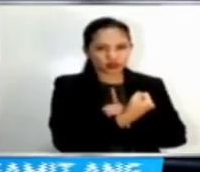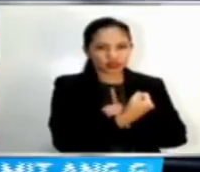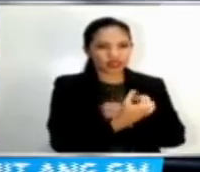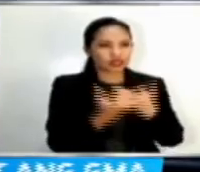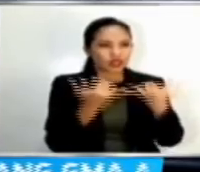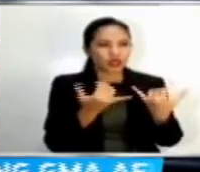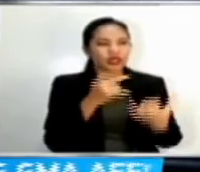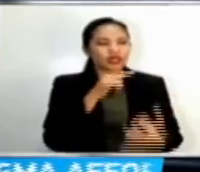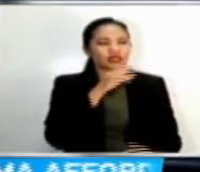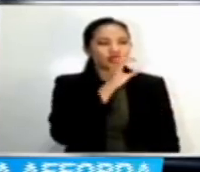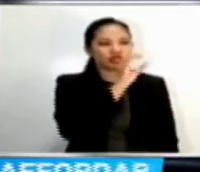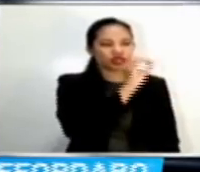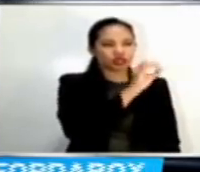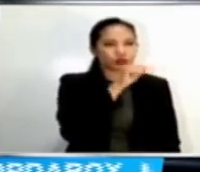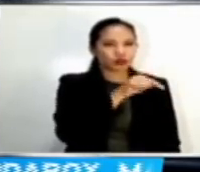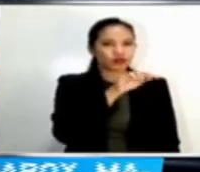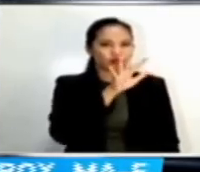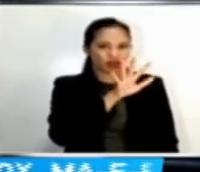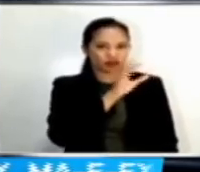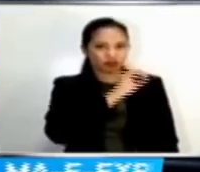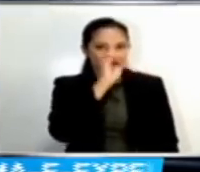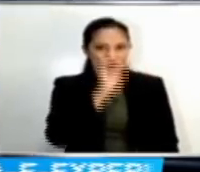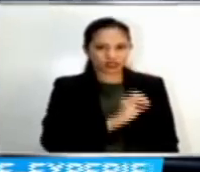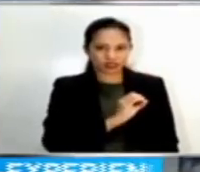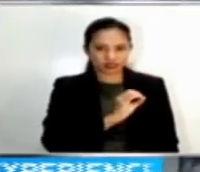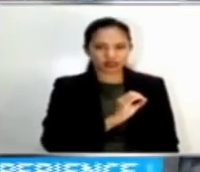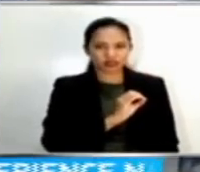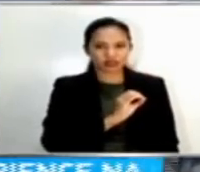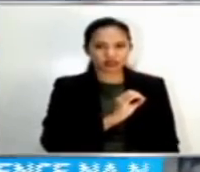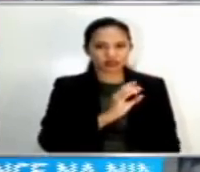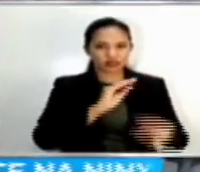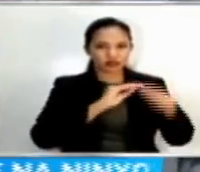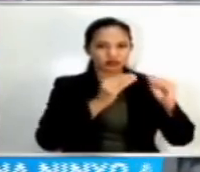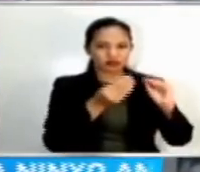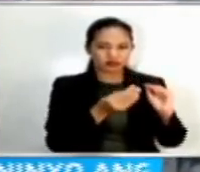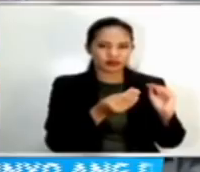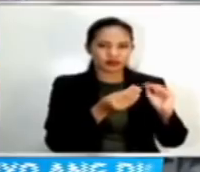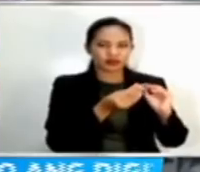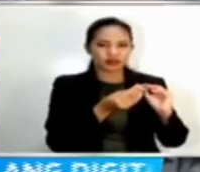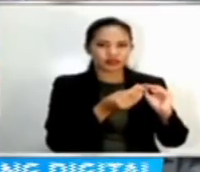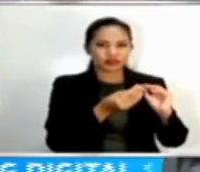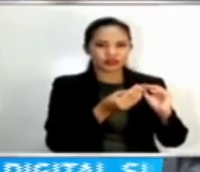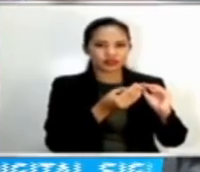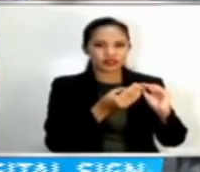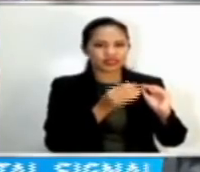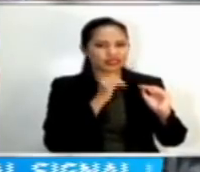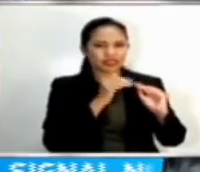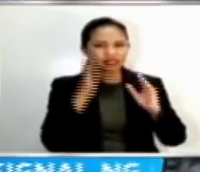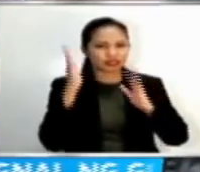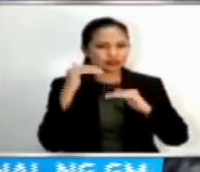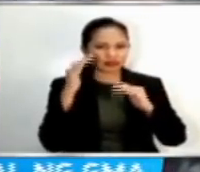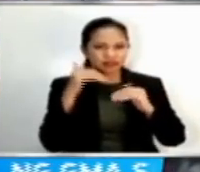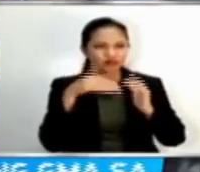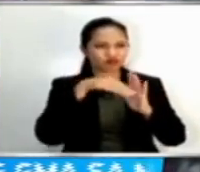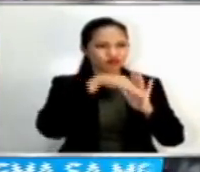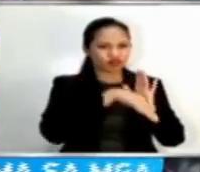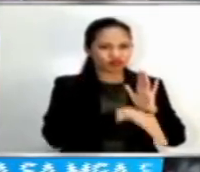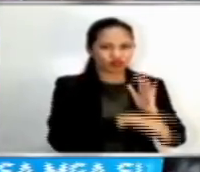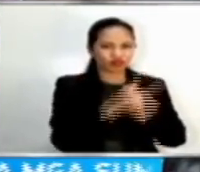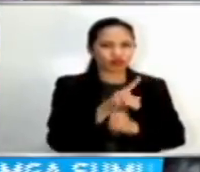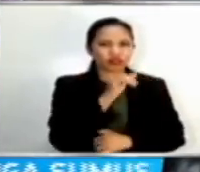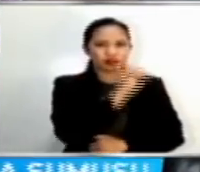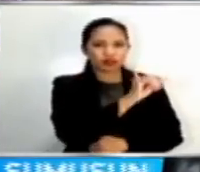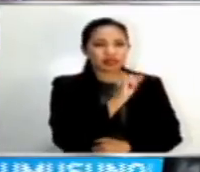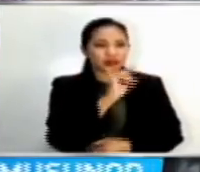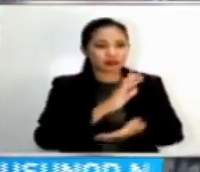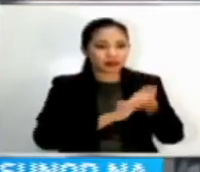yung reproduction number. So medyo nag-stall na siya. Kasi hindi naman natin na-expect na bababa yan forever. Pag naging zero yan, ibig sabihin